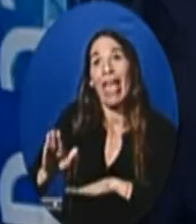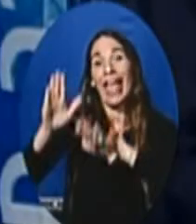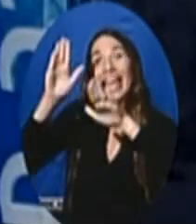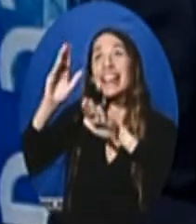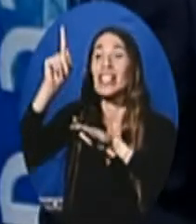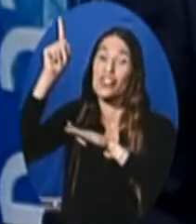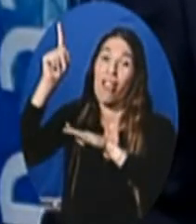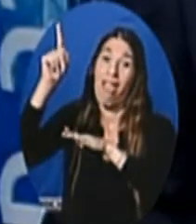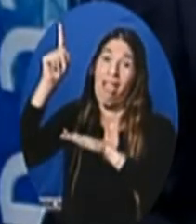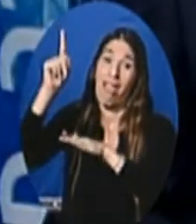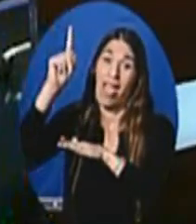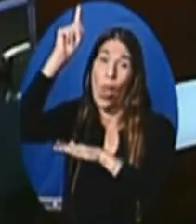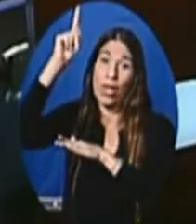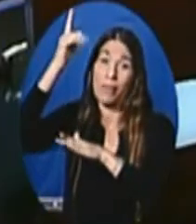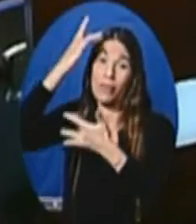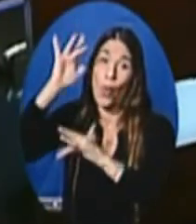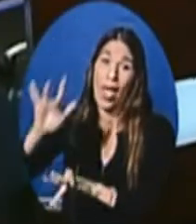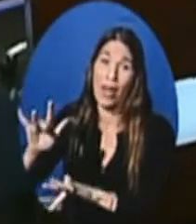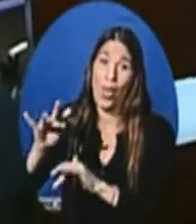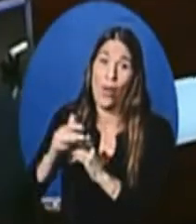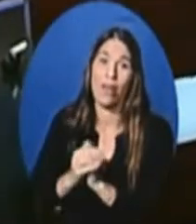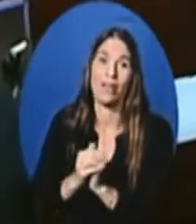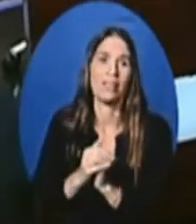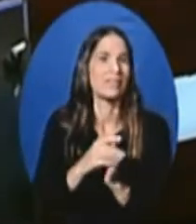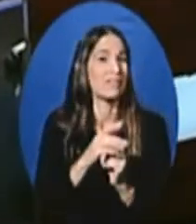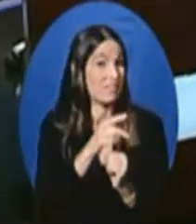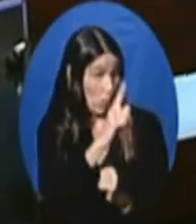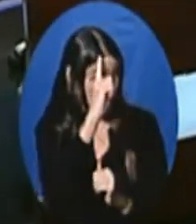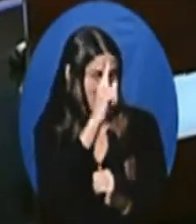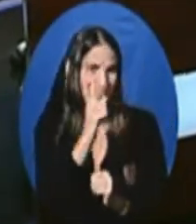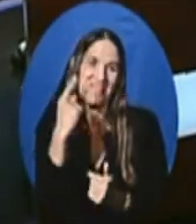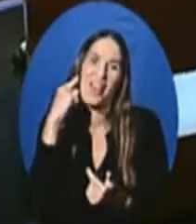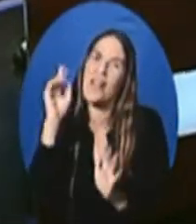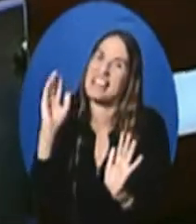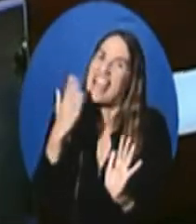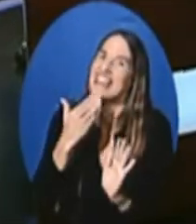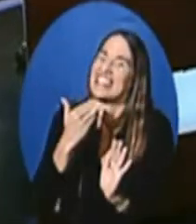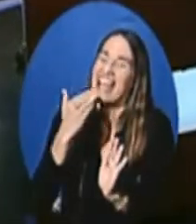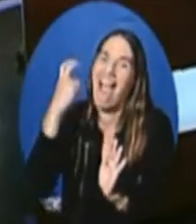חושב שומע? בקוראן. זה שאלה של ידיעה, אני פשוט לא יודע. תודה רבה לכם על הדברים האלה.